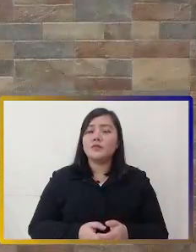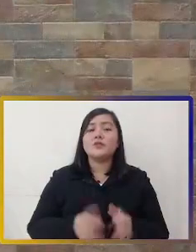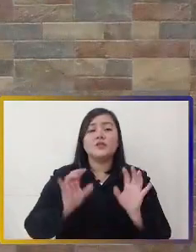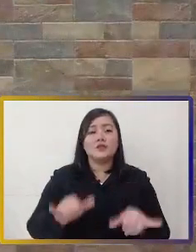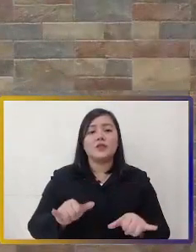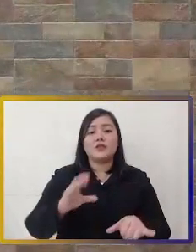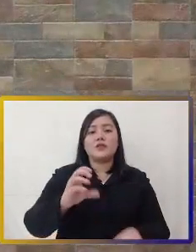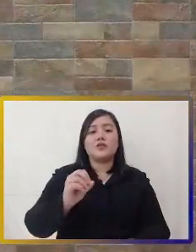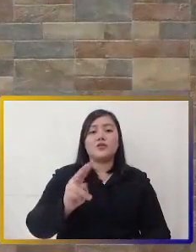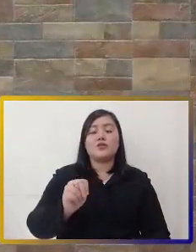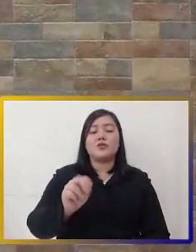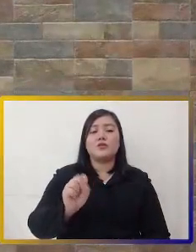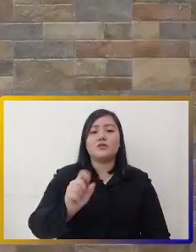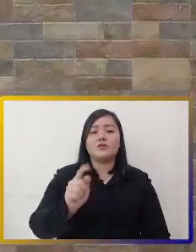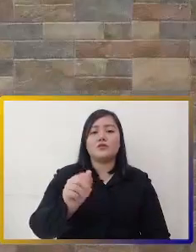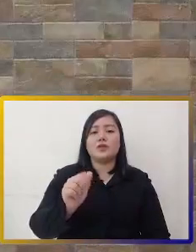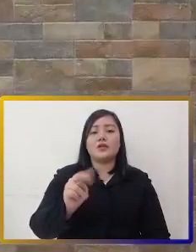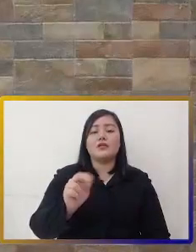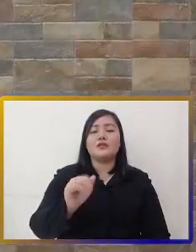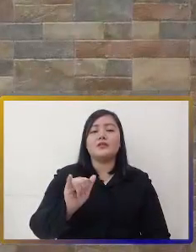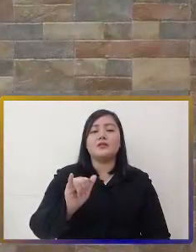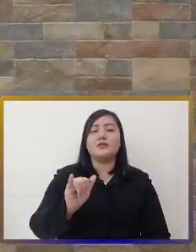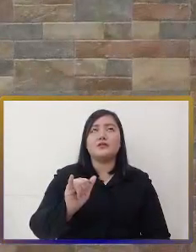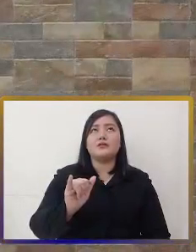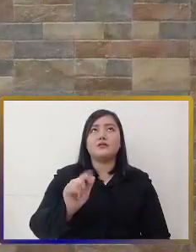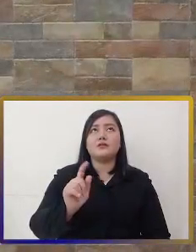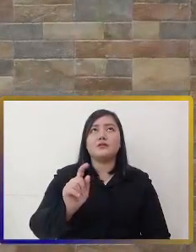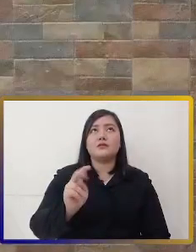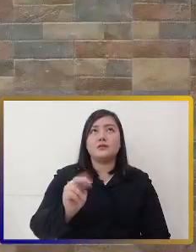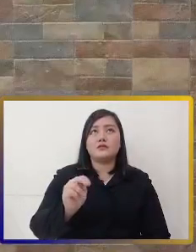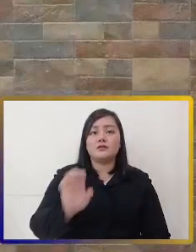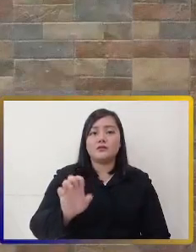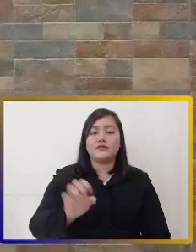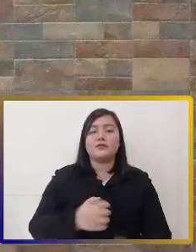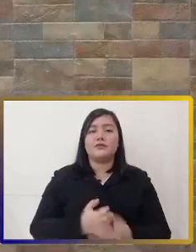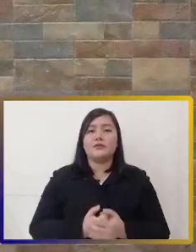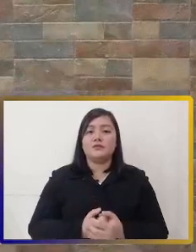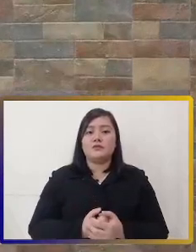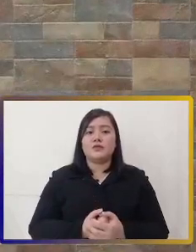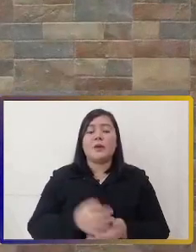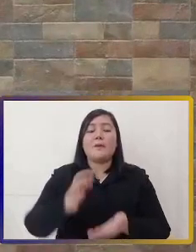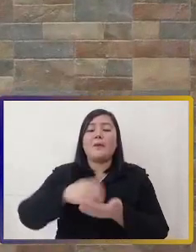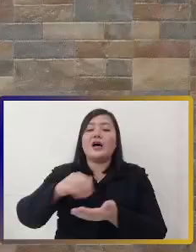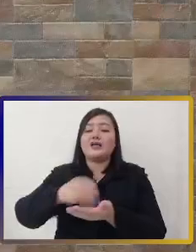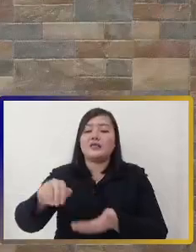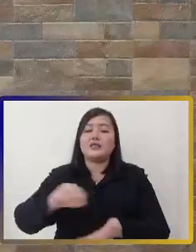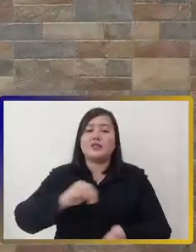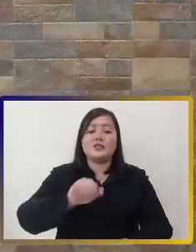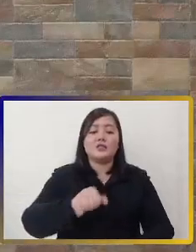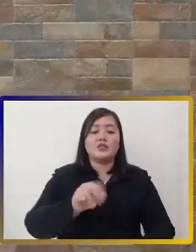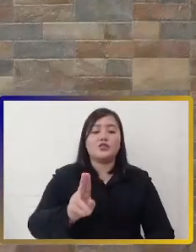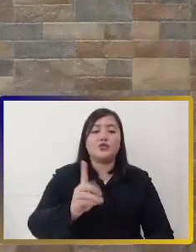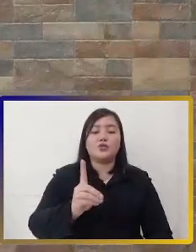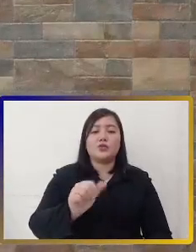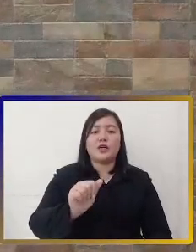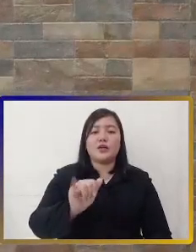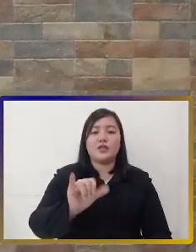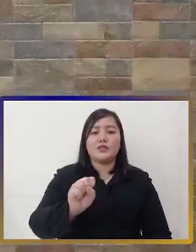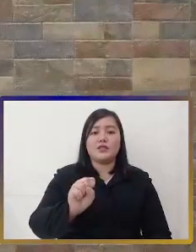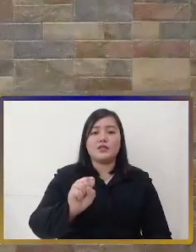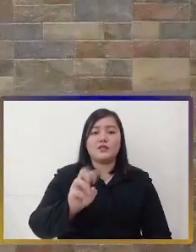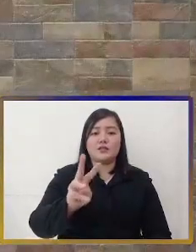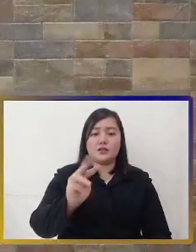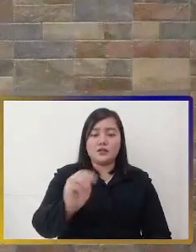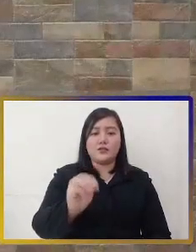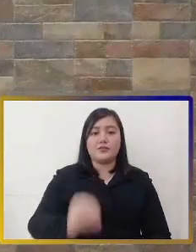practice ni Constantine ay practice ng Judaism. Without regeneration nung mga kanyang sundalo,